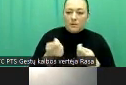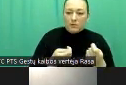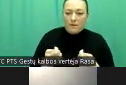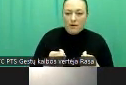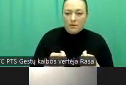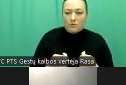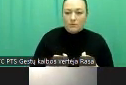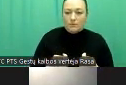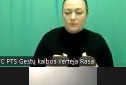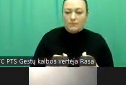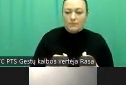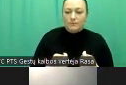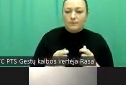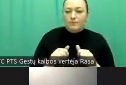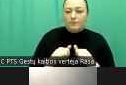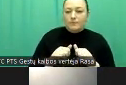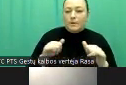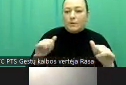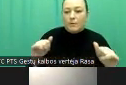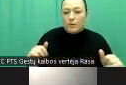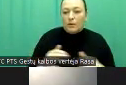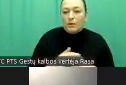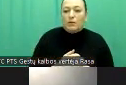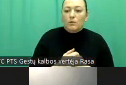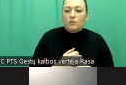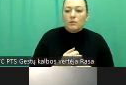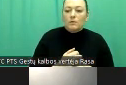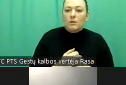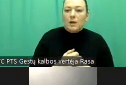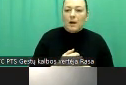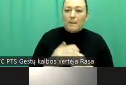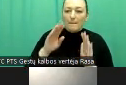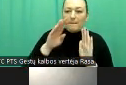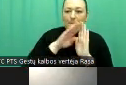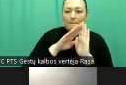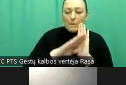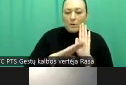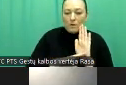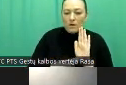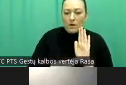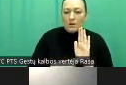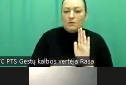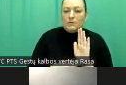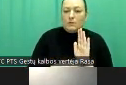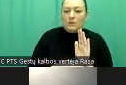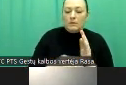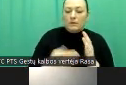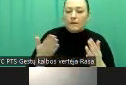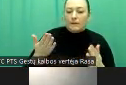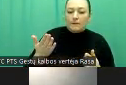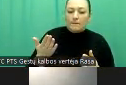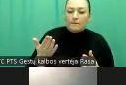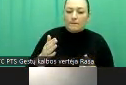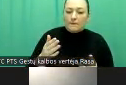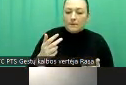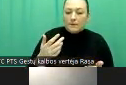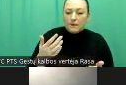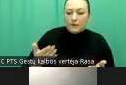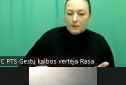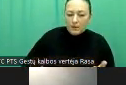plataus diapizono lyderystės programų įgyveninimui ir vidurinės